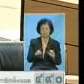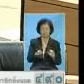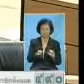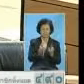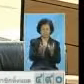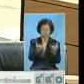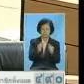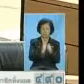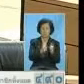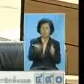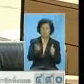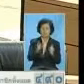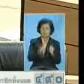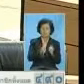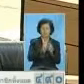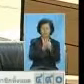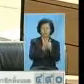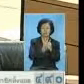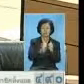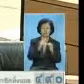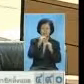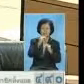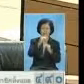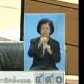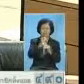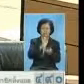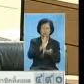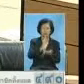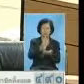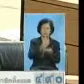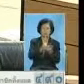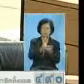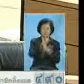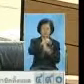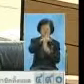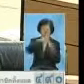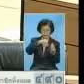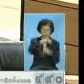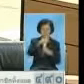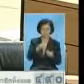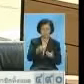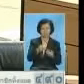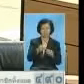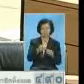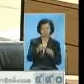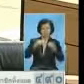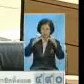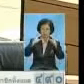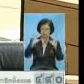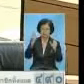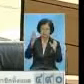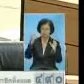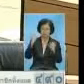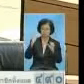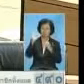ทุกอย่างเป็นไปตามกฎเกณฑ์ของเศรษฐศาสตร์และเศรษฐกิจครับมาในวันนี้เนี่ยต้องกราบเรียนท่านประธานนะครับรัฐบาลบางยุคบางสมัยโฆษ